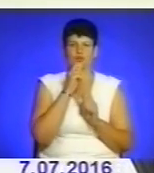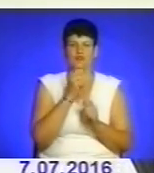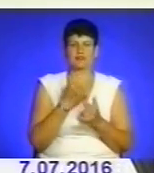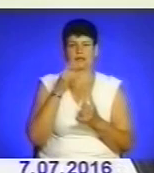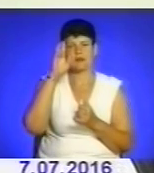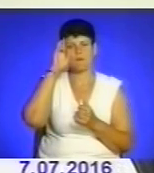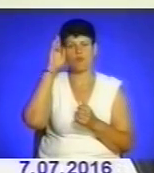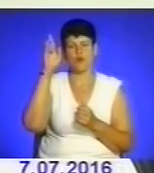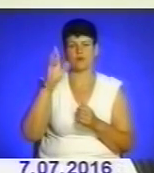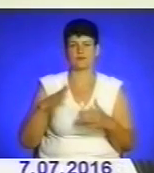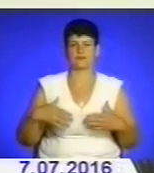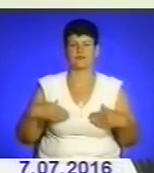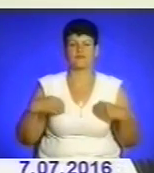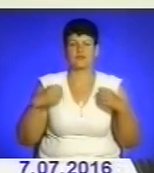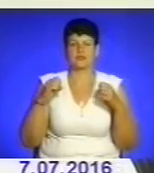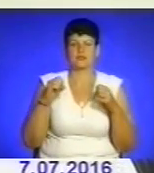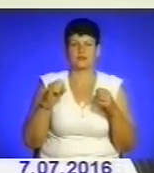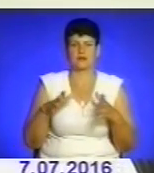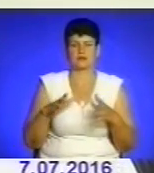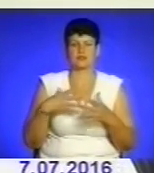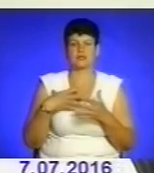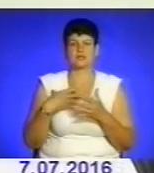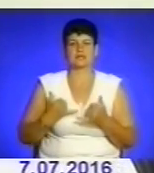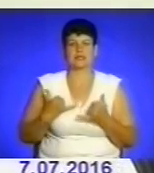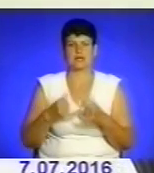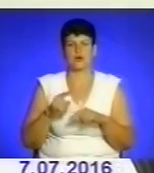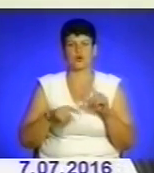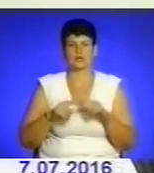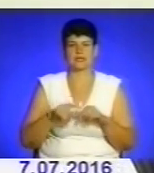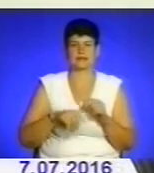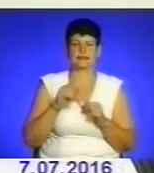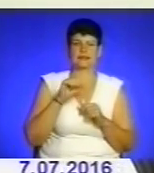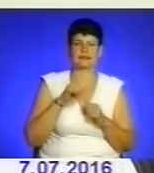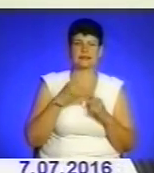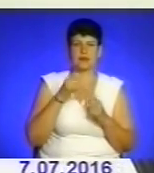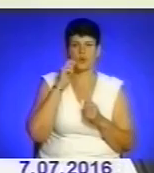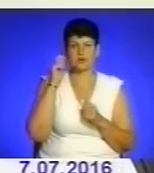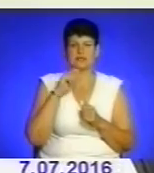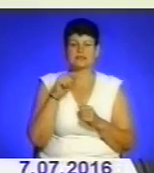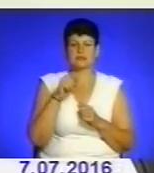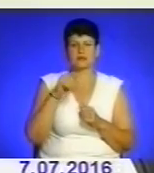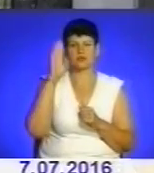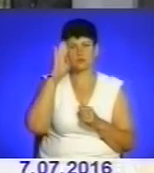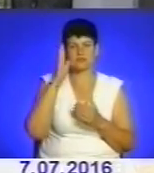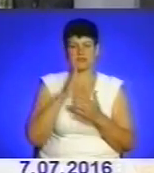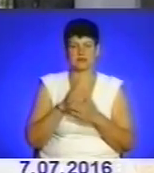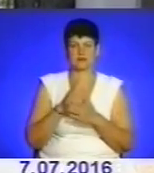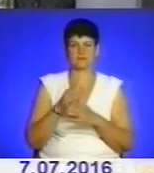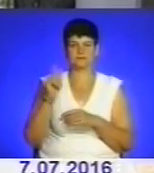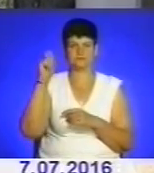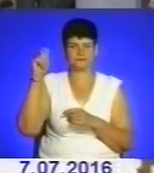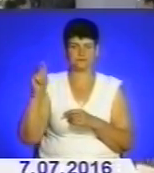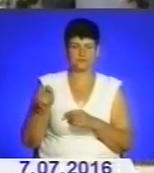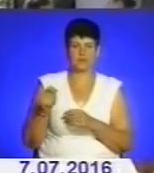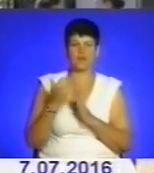принести в жертву за свою родину, за Україну, за тих наших хлопців, хлопців, які є на передовій. Зокрема, в